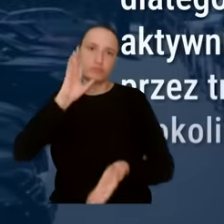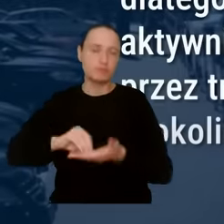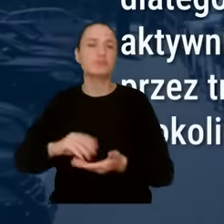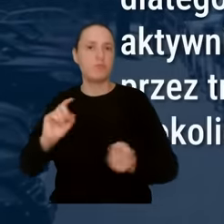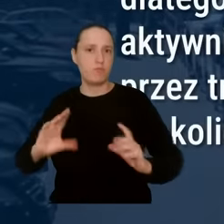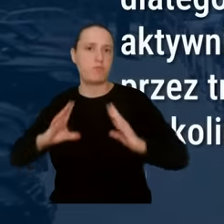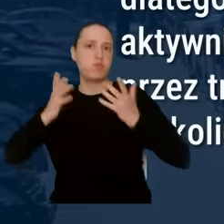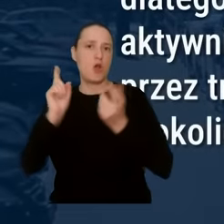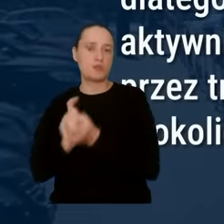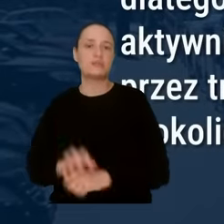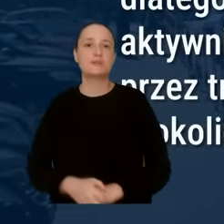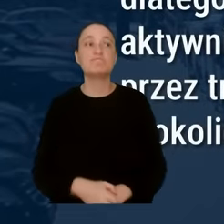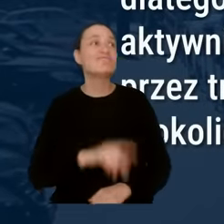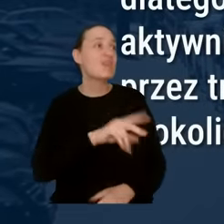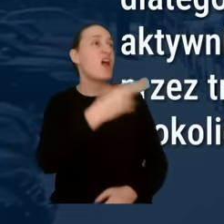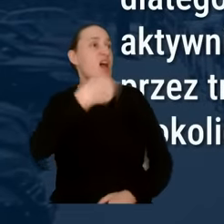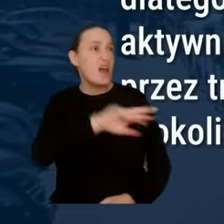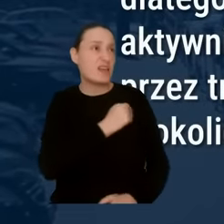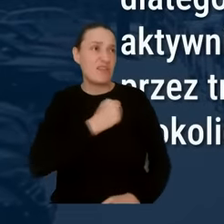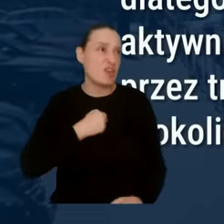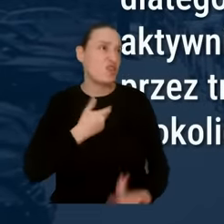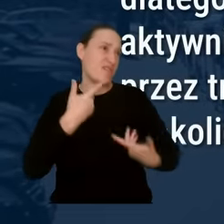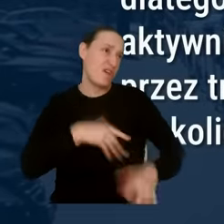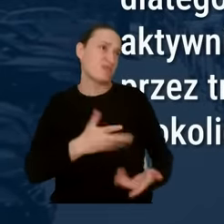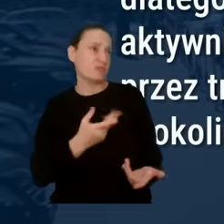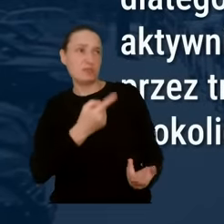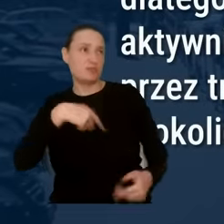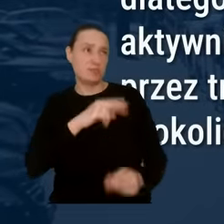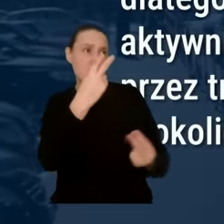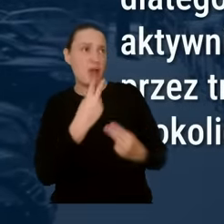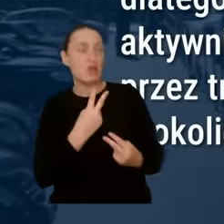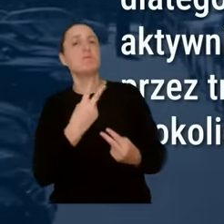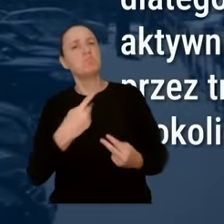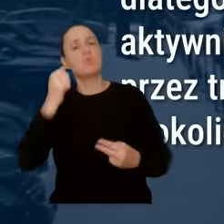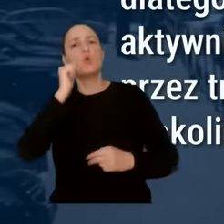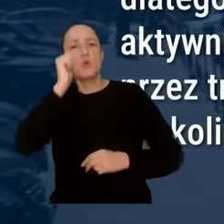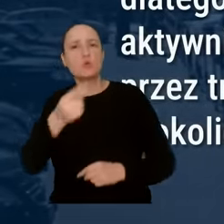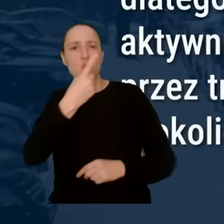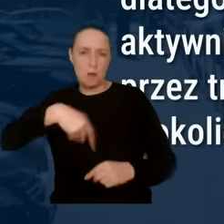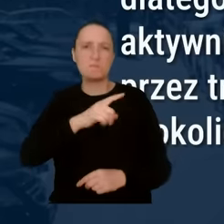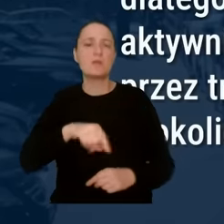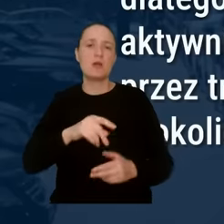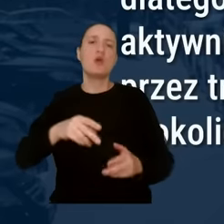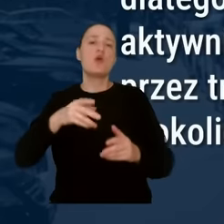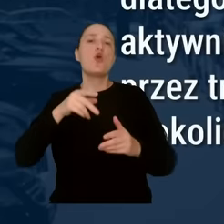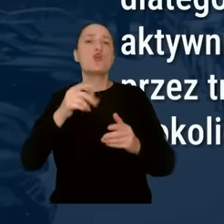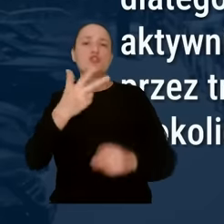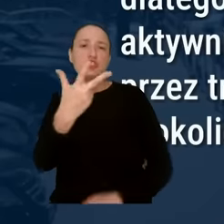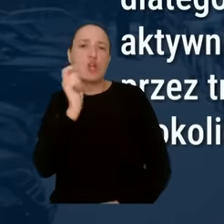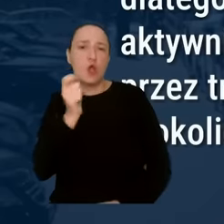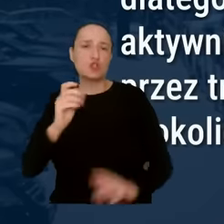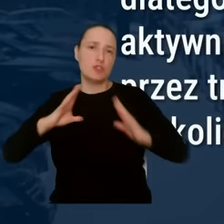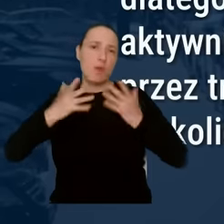nas głęboko w poważaniu, dlatego jutro o godzinie 12 będziemy aktywnie chodzić po przejściach dla pieszych przez 3 godziny do